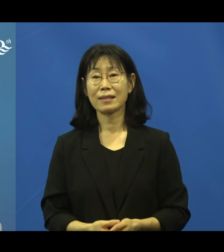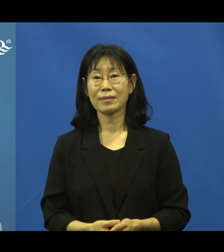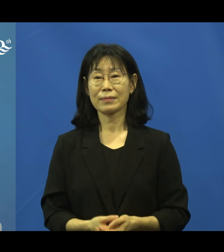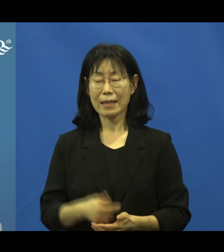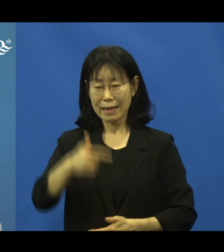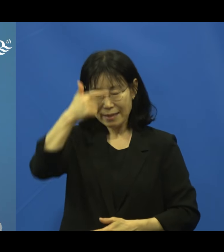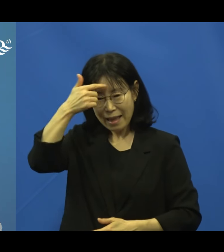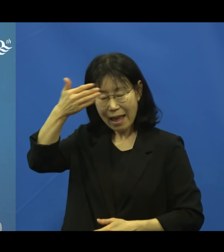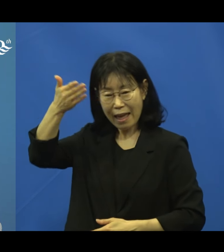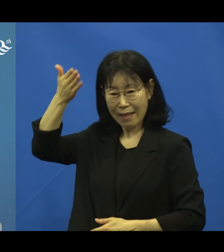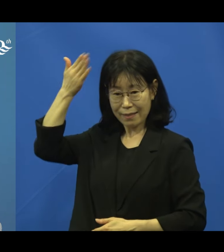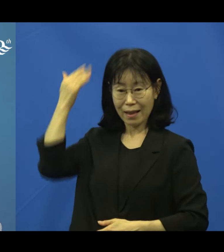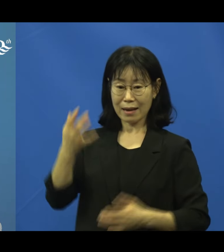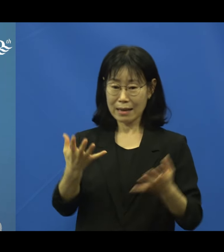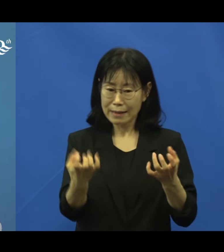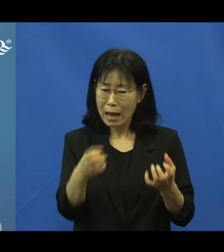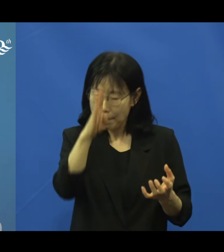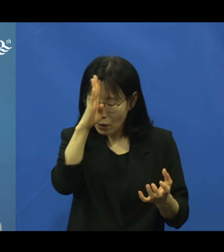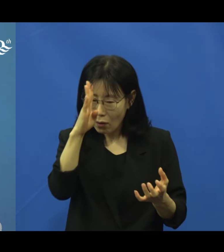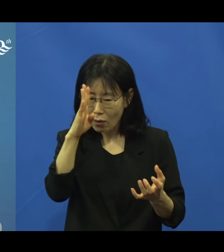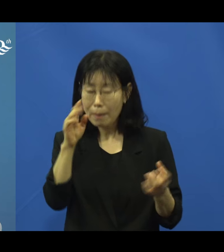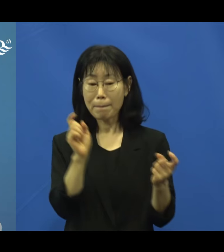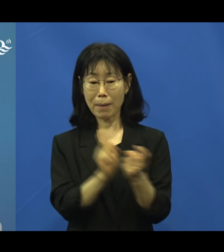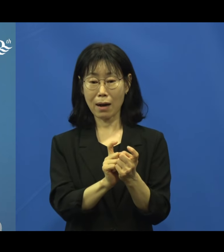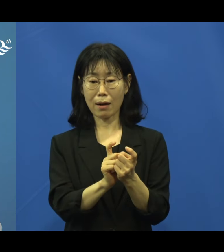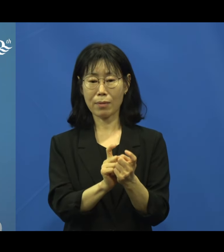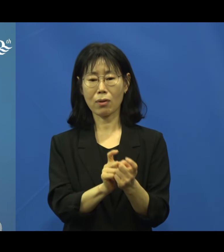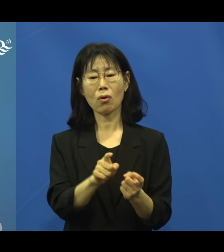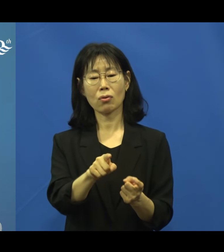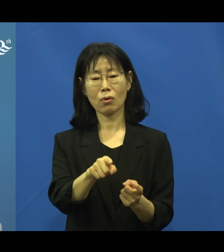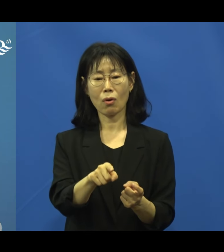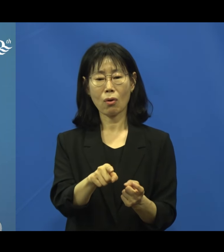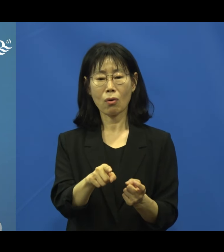고대 사회에서 나병의 판정은 치명적이에요.